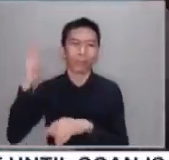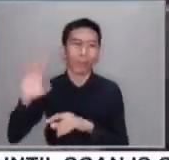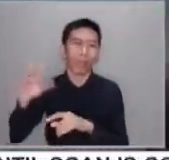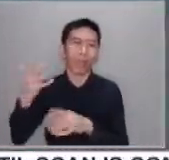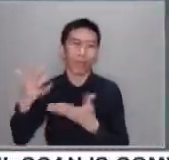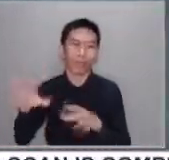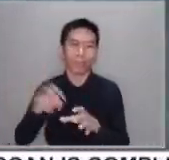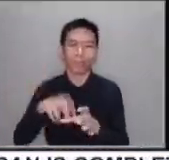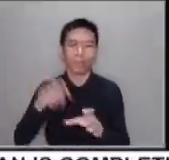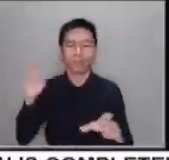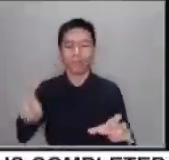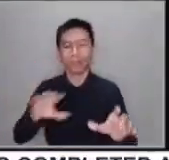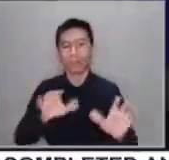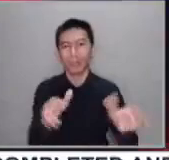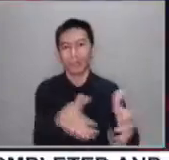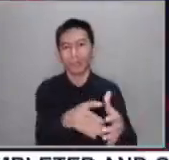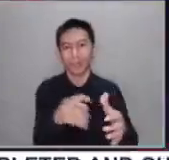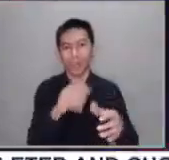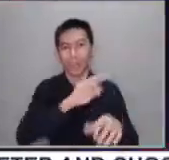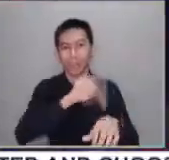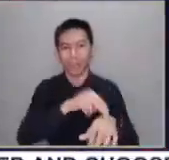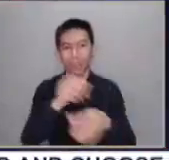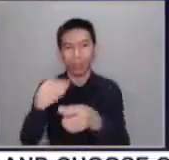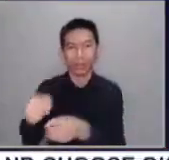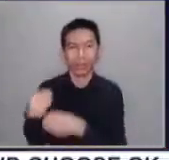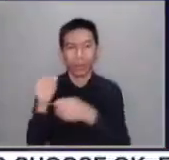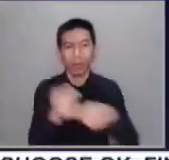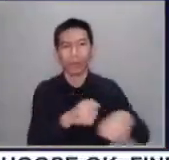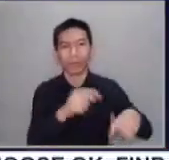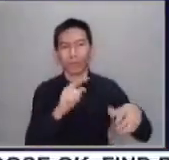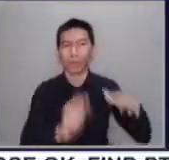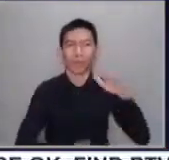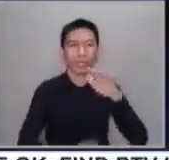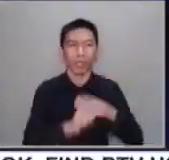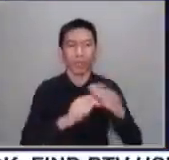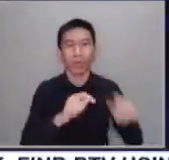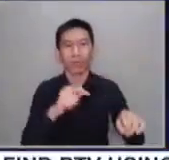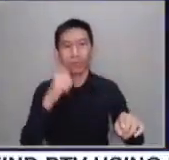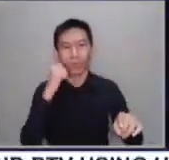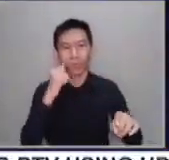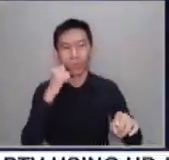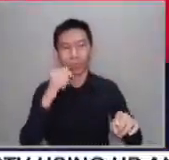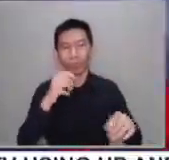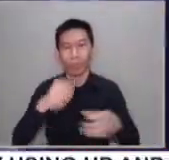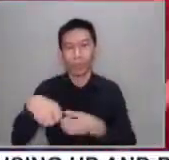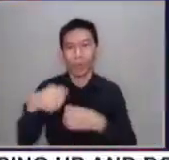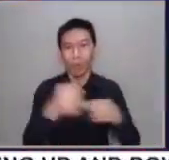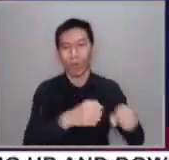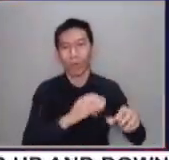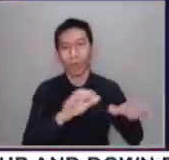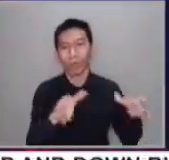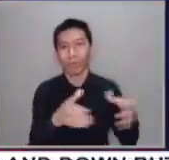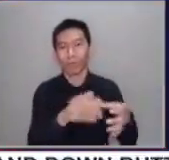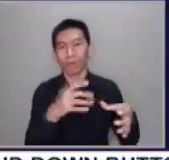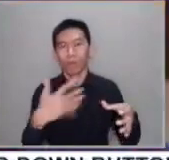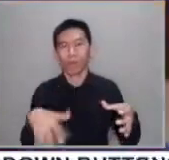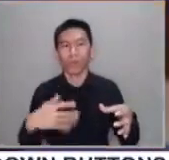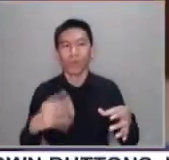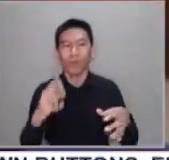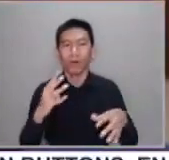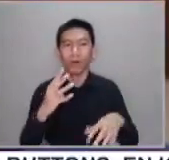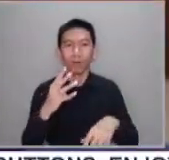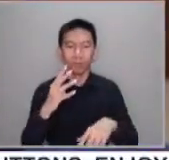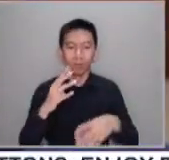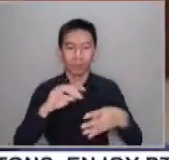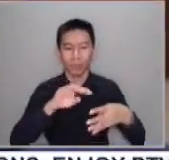sa National Rowing Team. Si Caballero ang top elite lady rower ng pambansang Koponan na nakapagtala ng 4th place finish